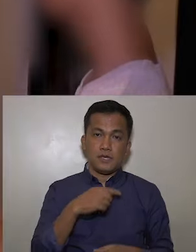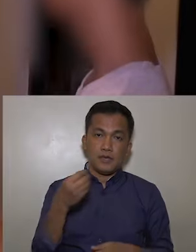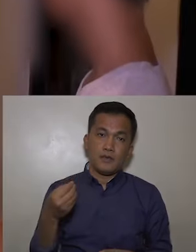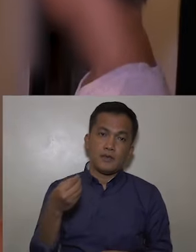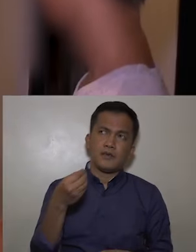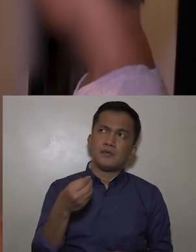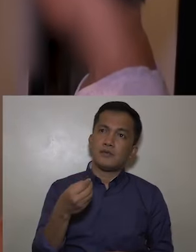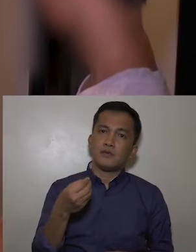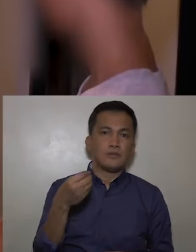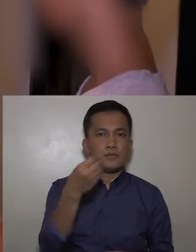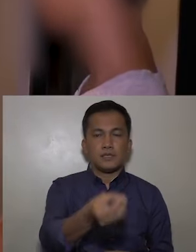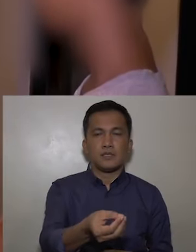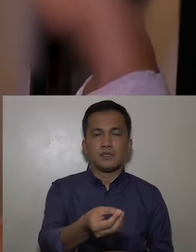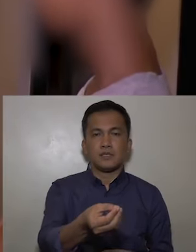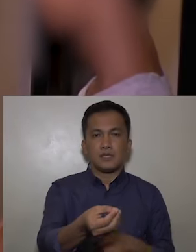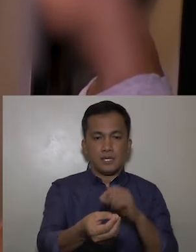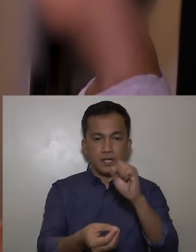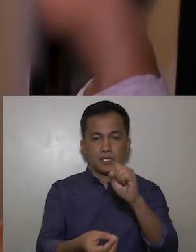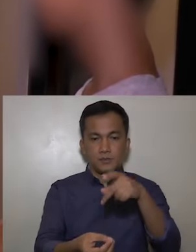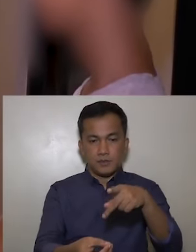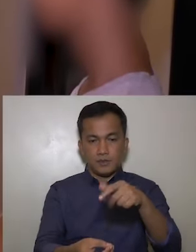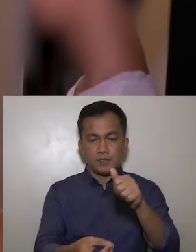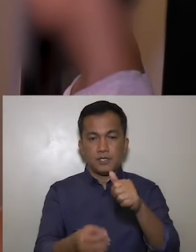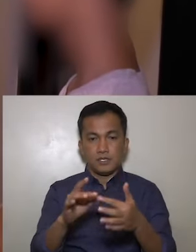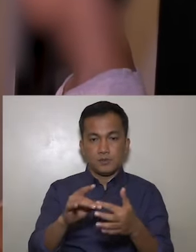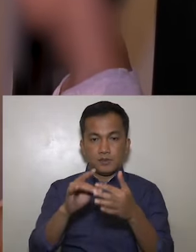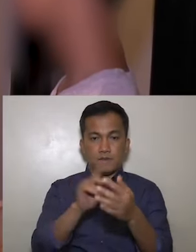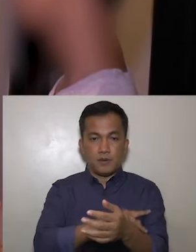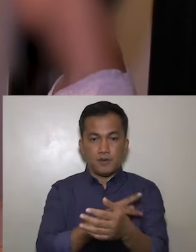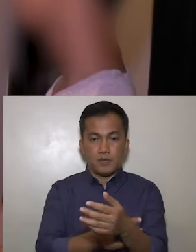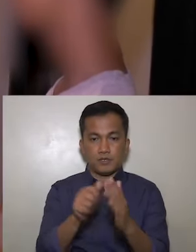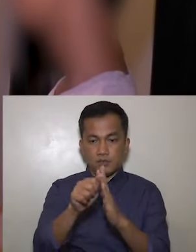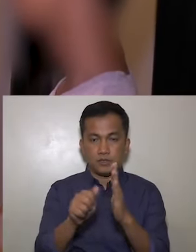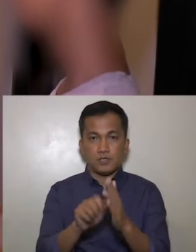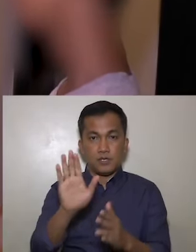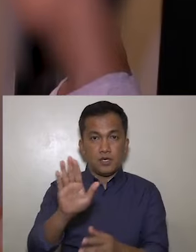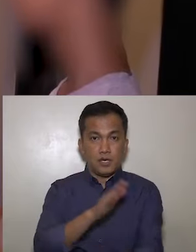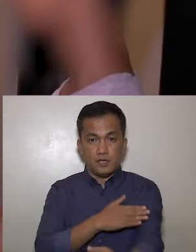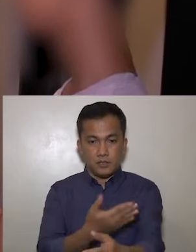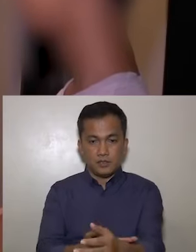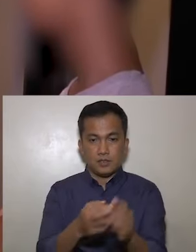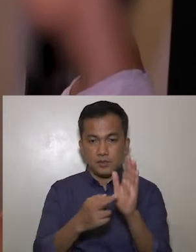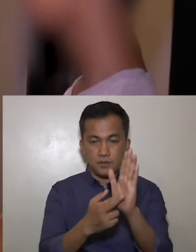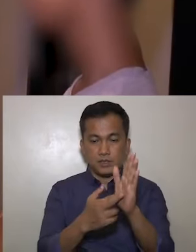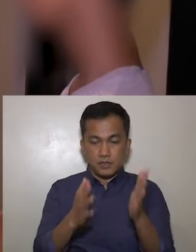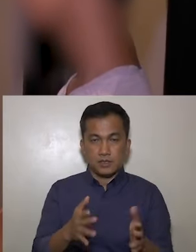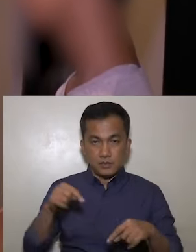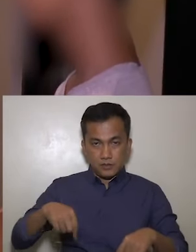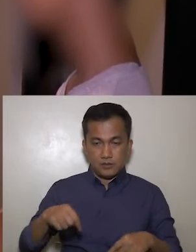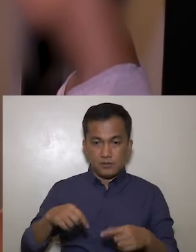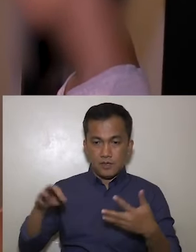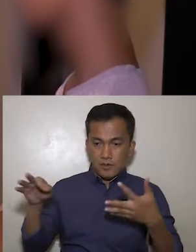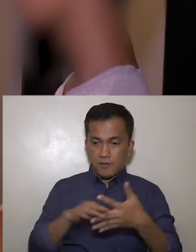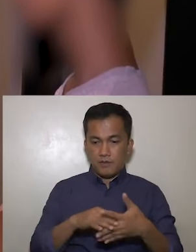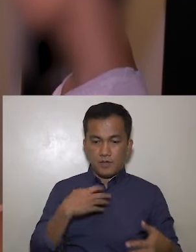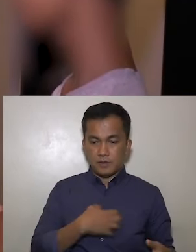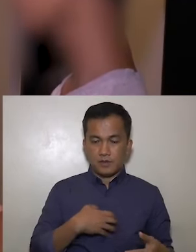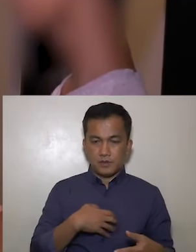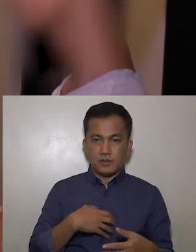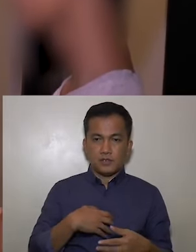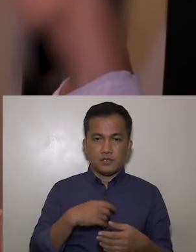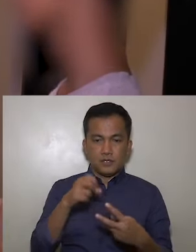natin. Bigyan nyo po ng SPA, Special Power of Attorney, itong inyong anak para po siya mag-represent sa inyo dito, mag-file